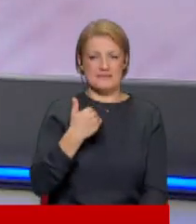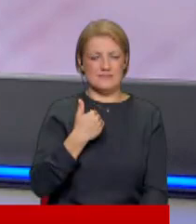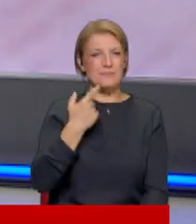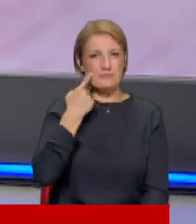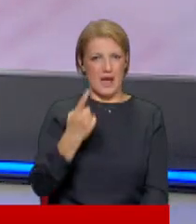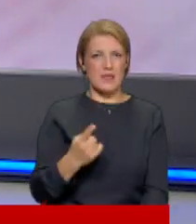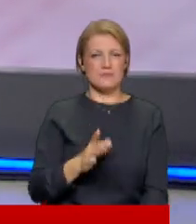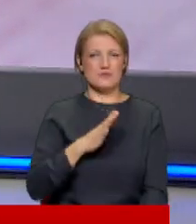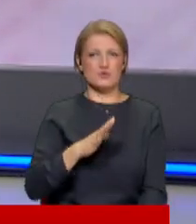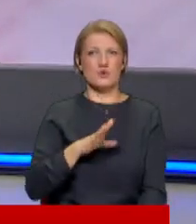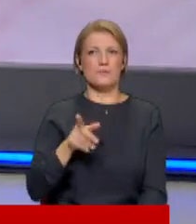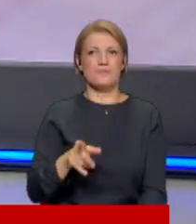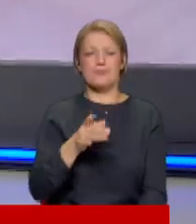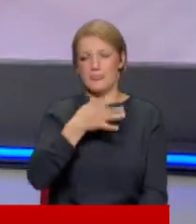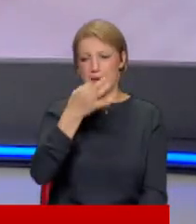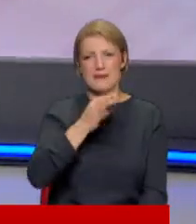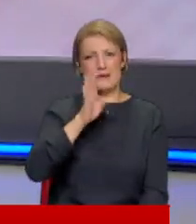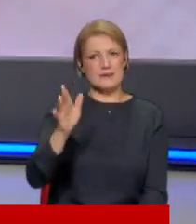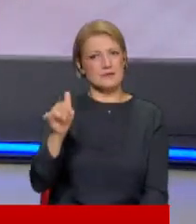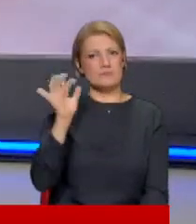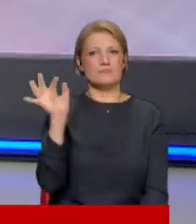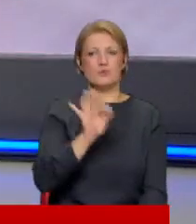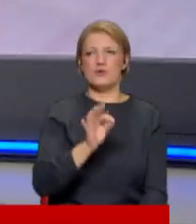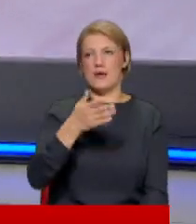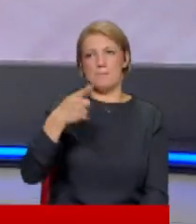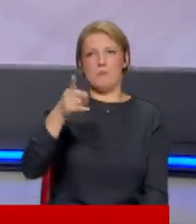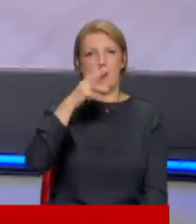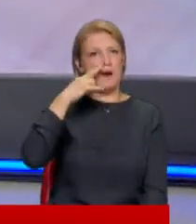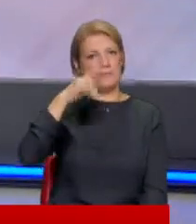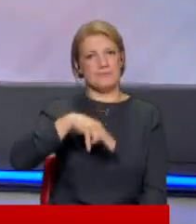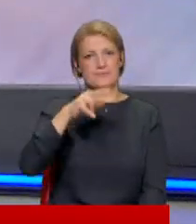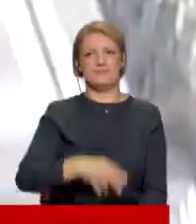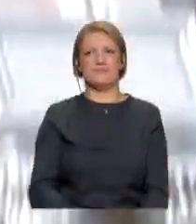penceremizden bakalım istiyoruz habere gidiyoruz dönüşte paylaşacağım